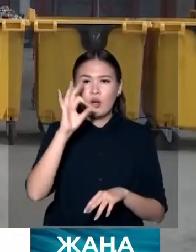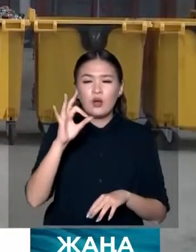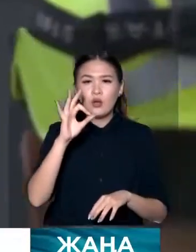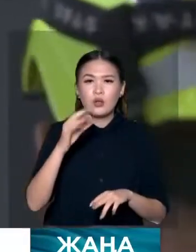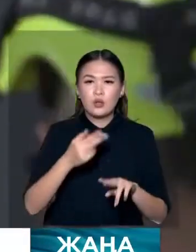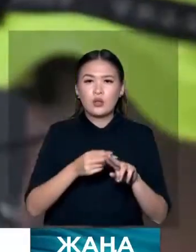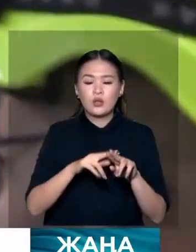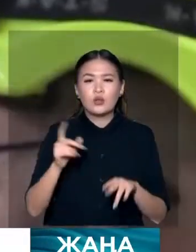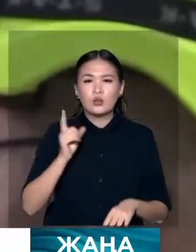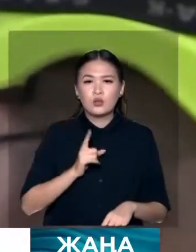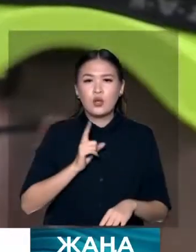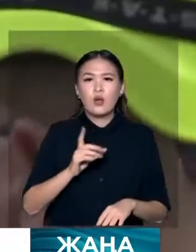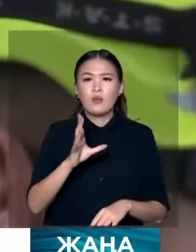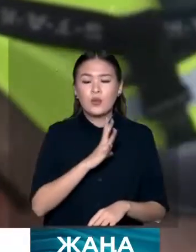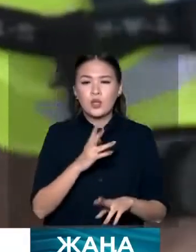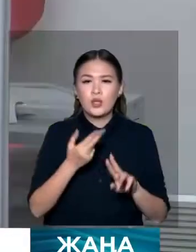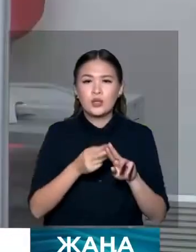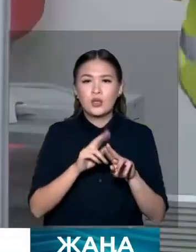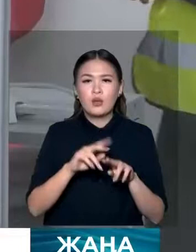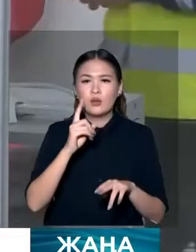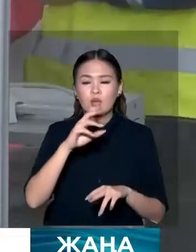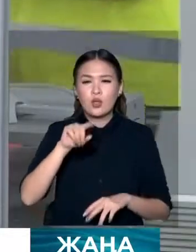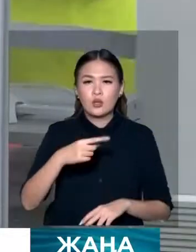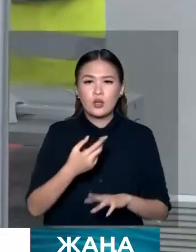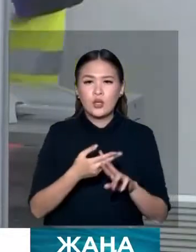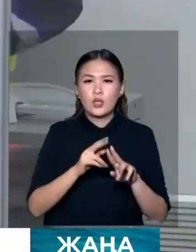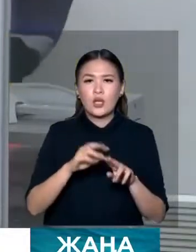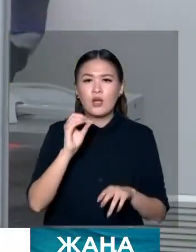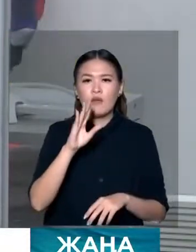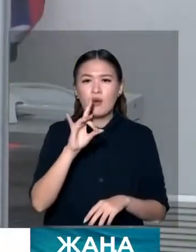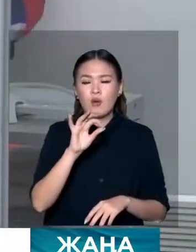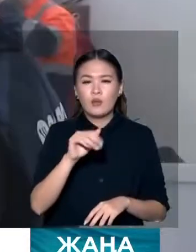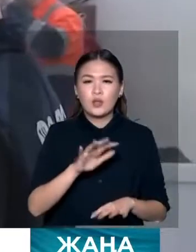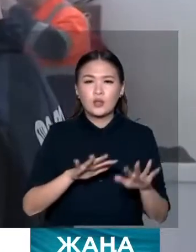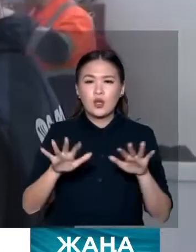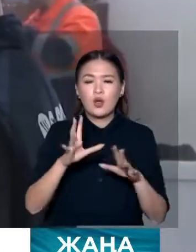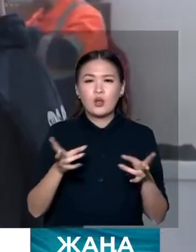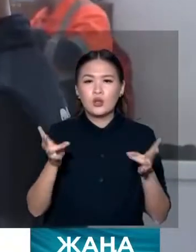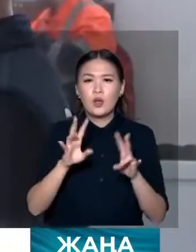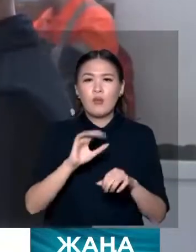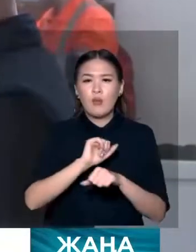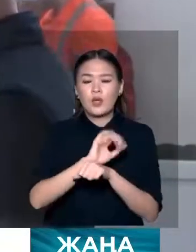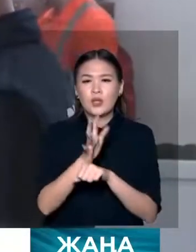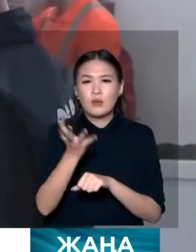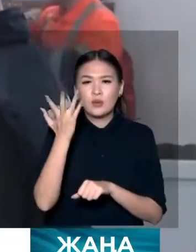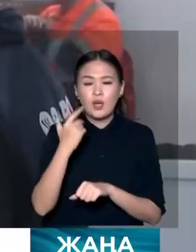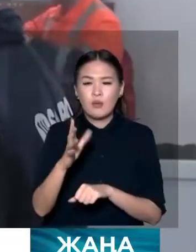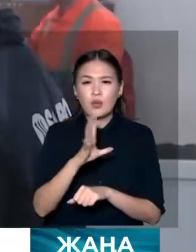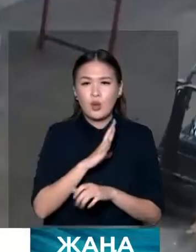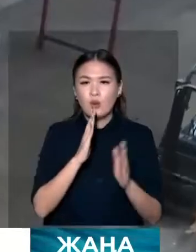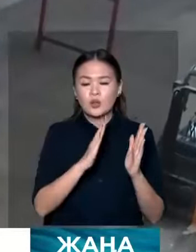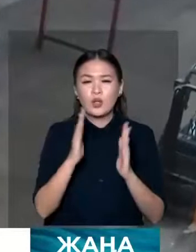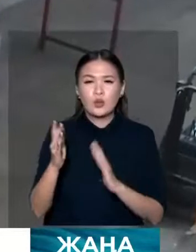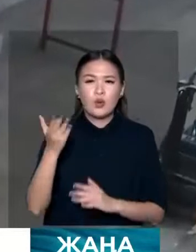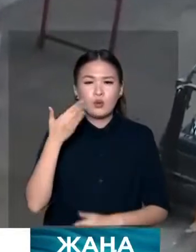кәсіпорынды көптен күтті. Себебі құрылысы 1,5 жыл бойы жүргізілді. Еуропадан қажетті қондырғыларды жеткізу үшін пандемия кезінде оларды орнату оңай